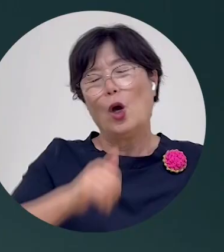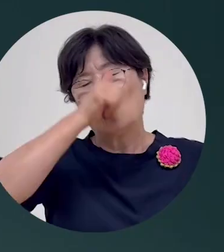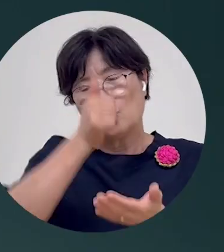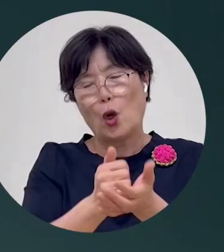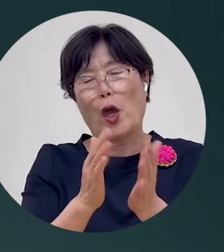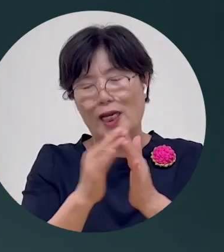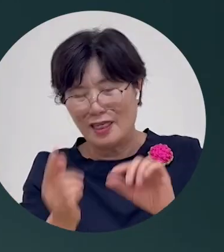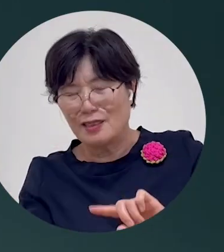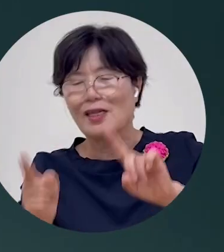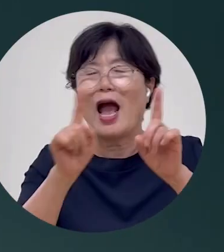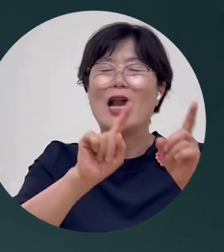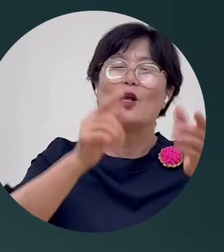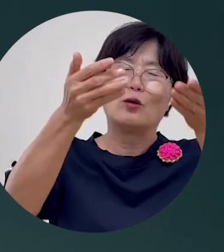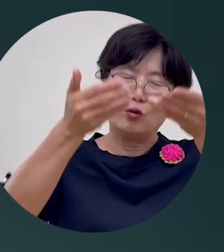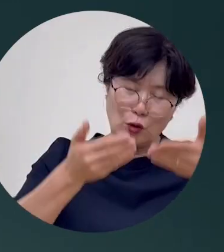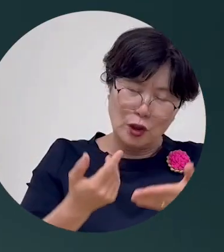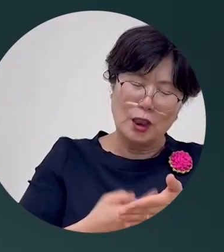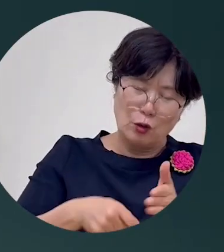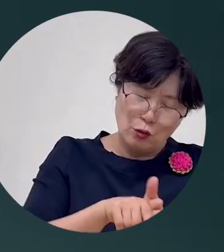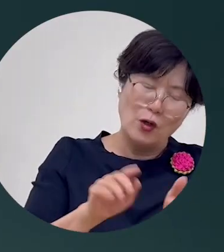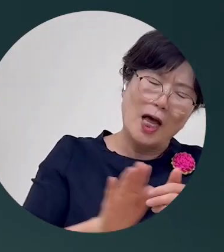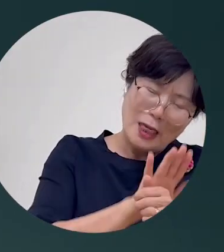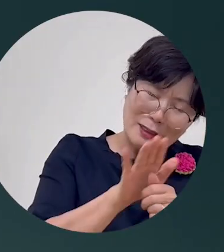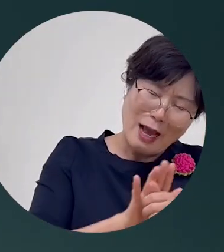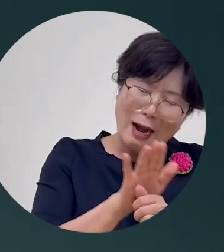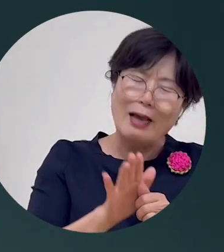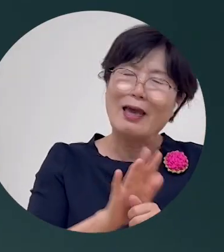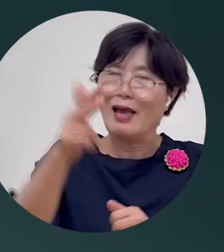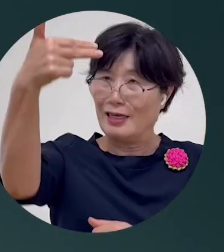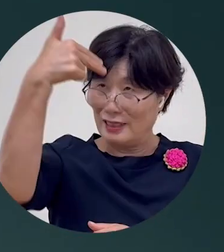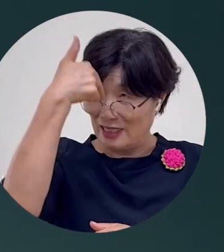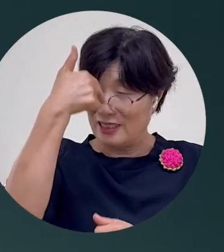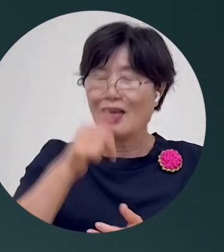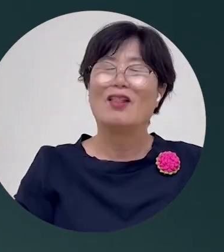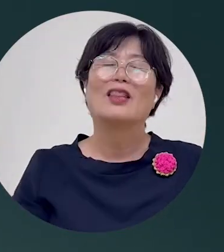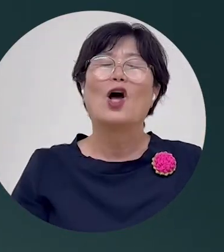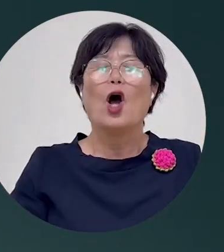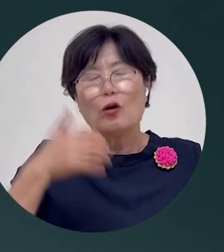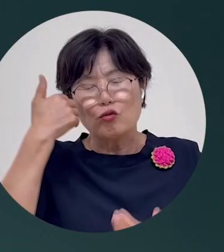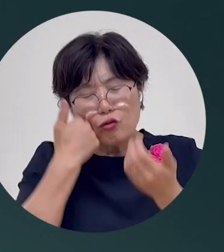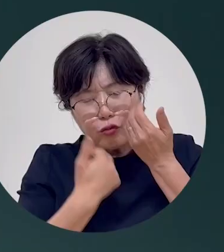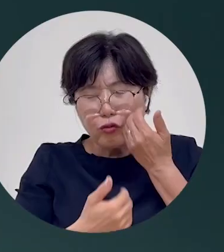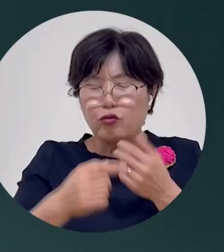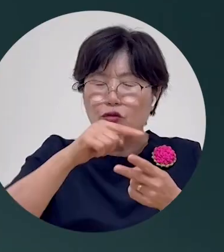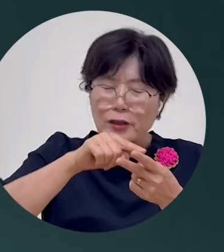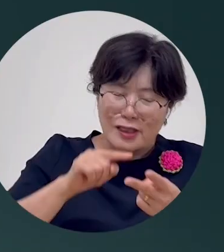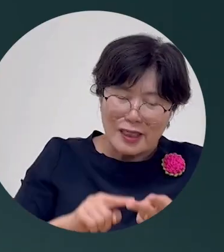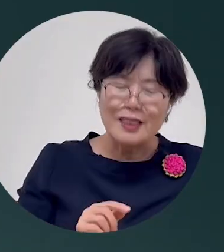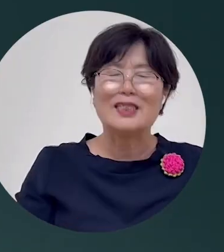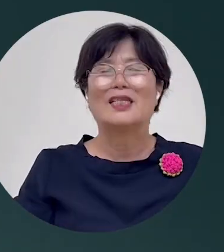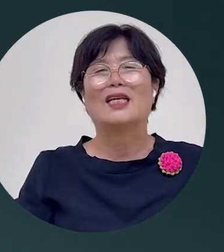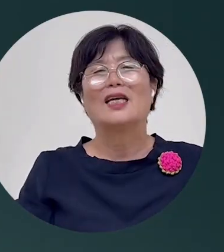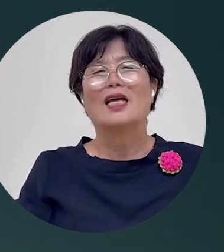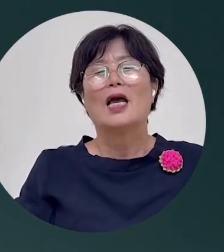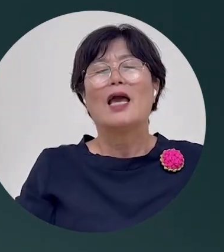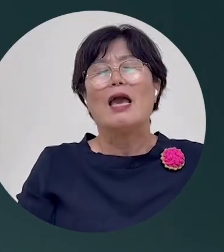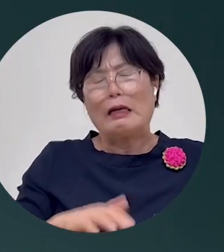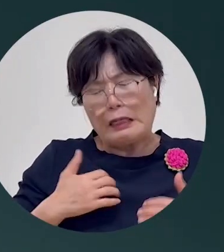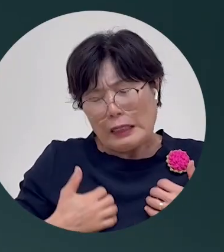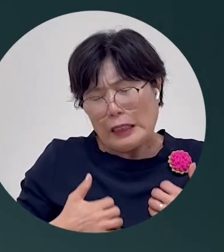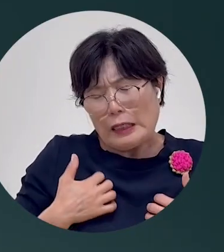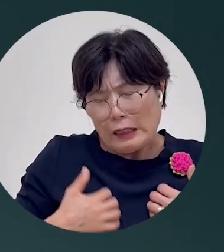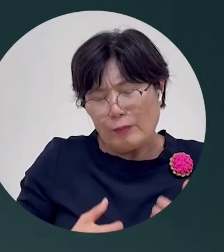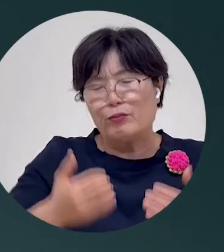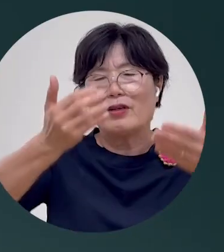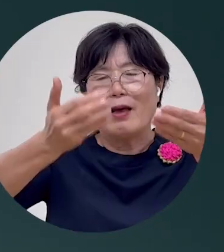죄인을 살려주기 위한 사랑의 시선. 여러분, 누구든지 이 시선을 우리가 기쁘게